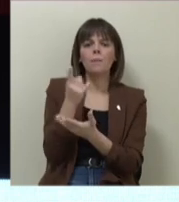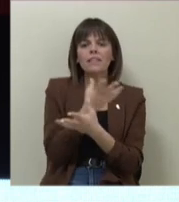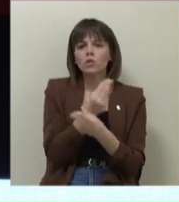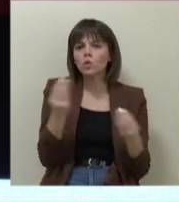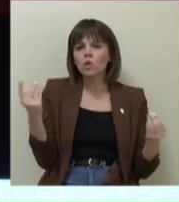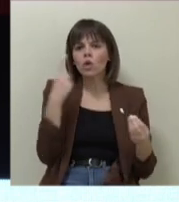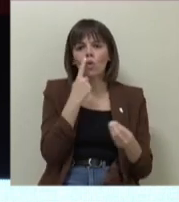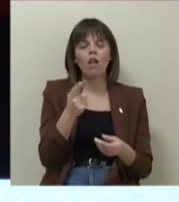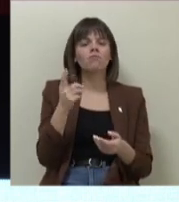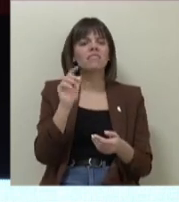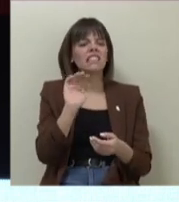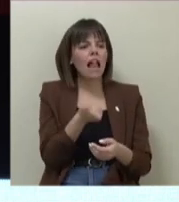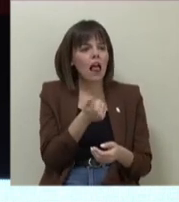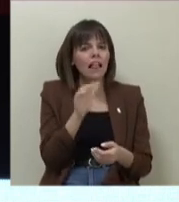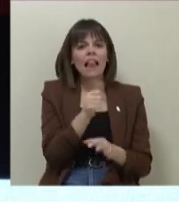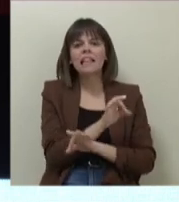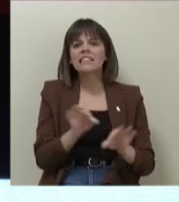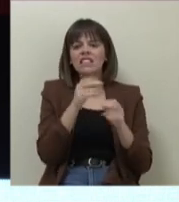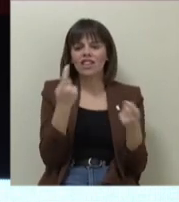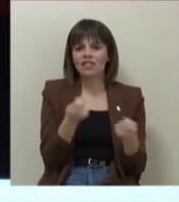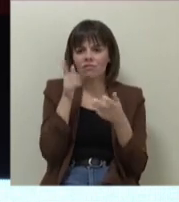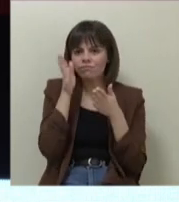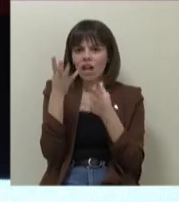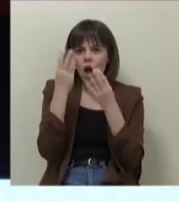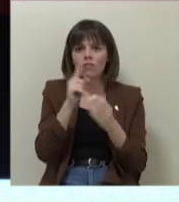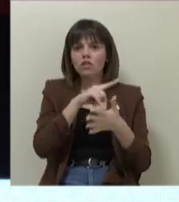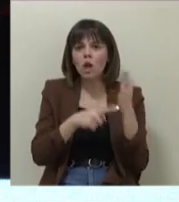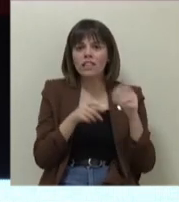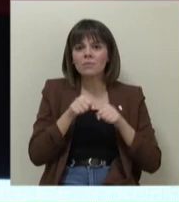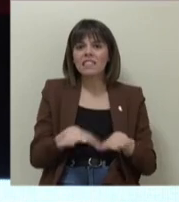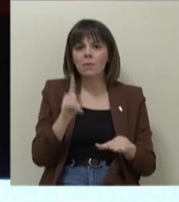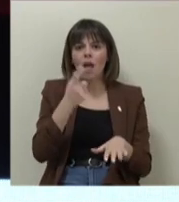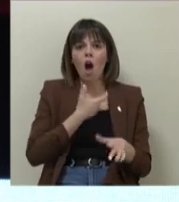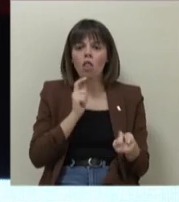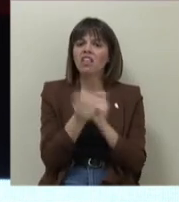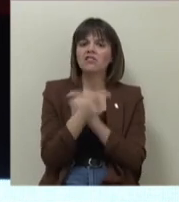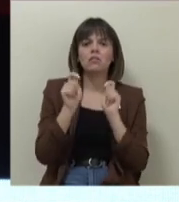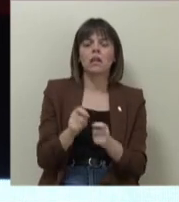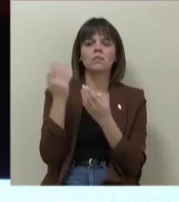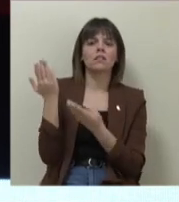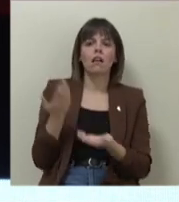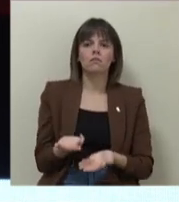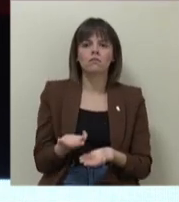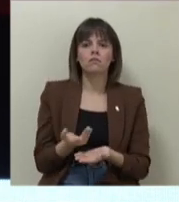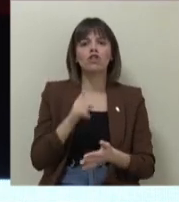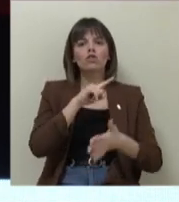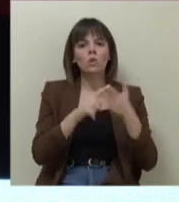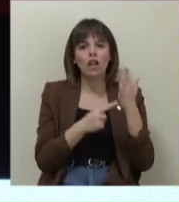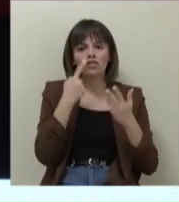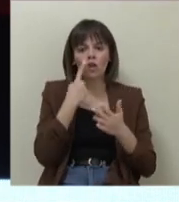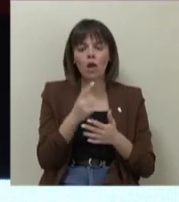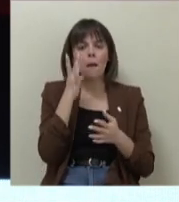sürü gerekli gereksiz işlerle uğraşacaklarına yönetim sistemini bir kanunla değiştirsinler.